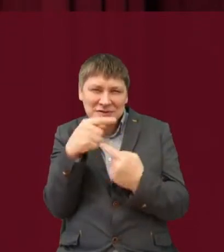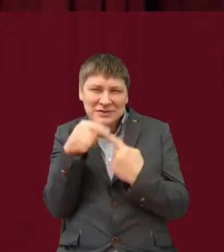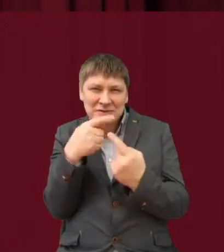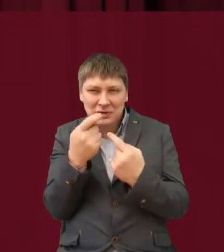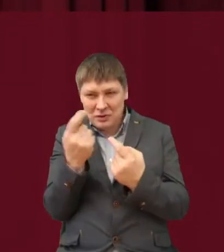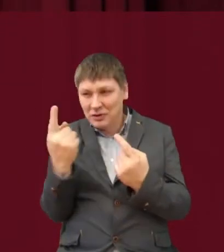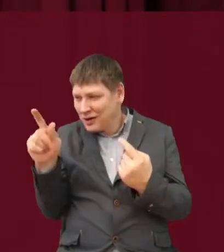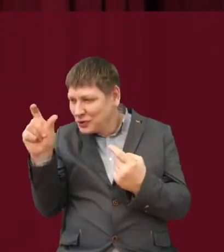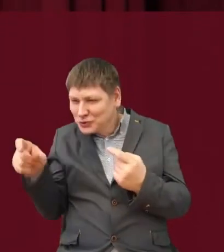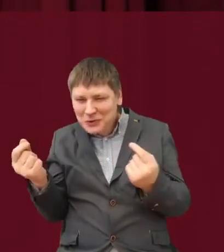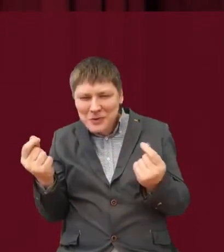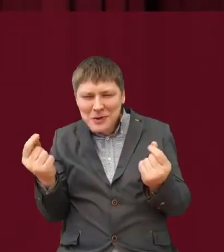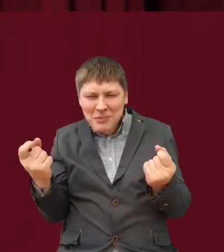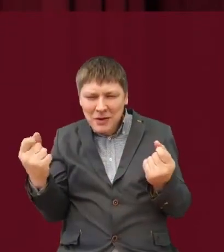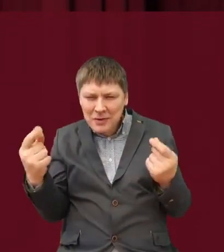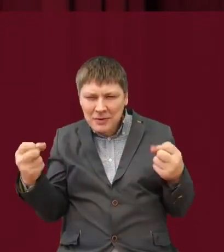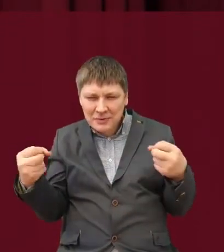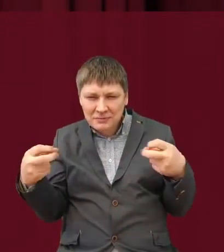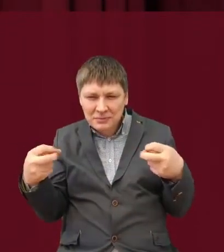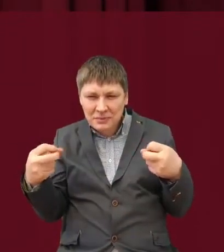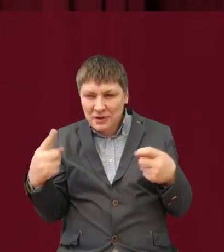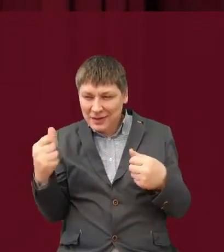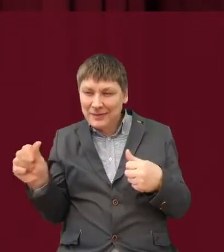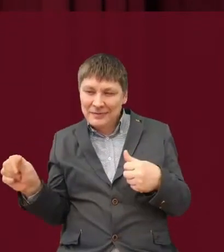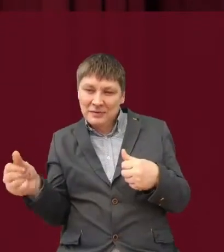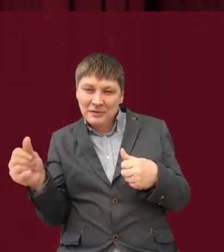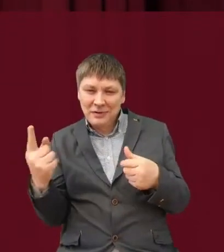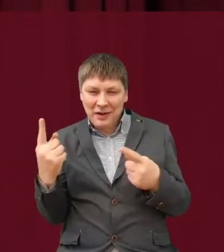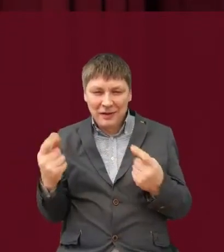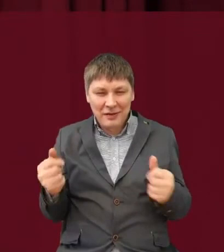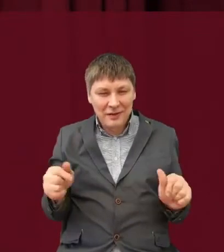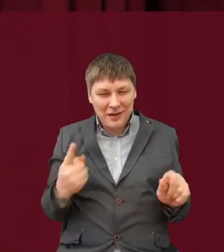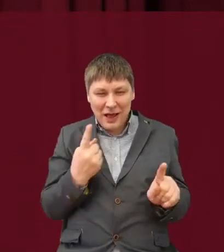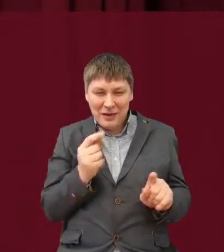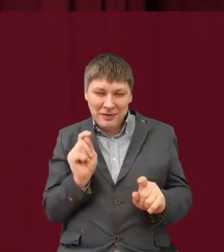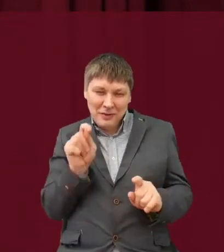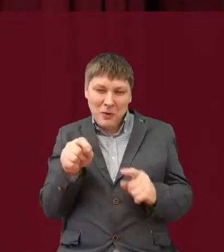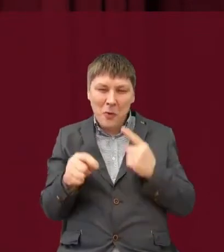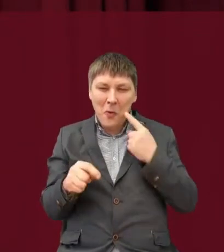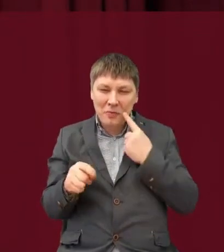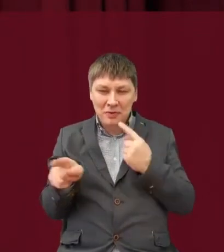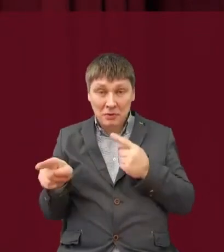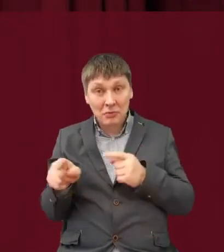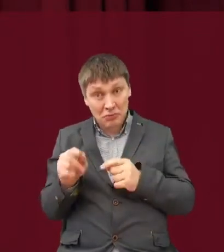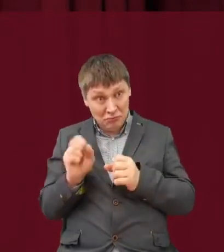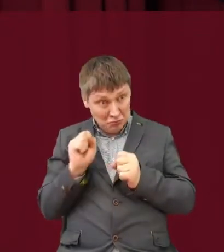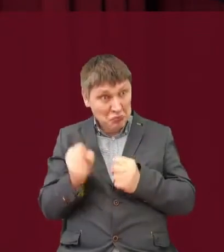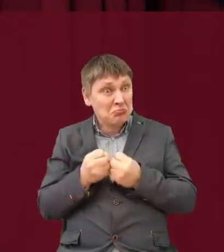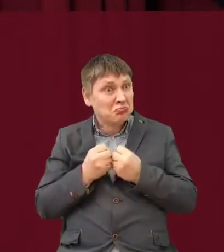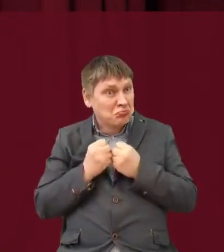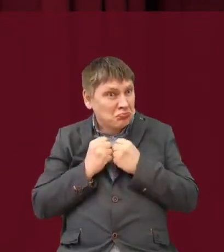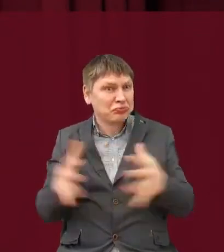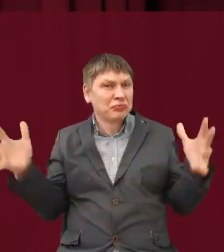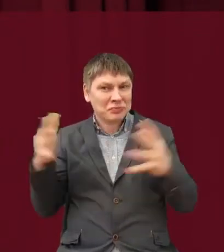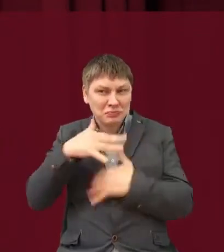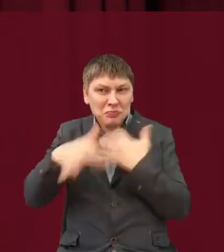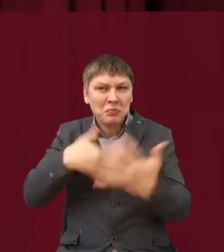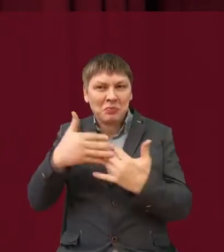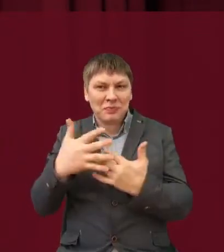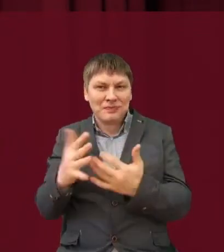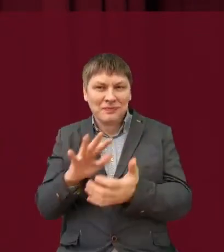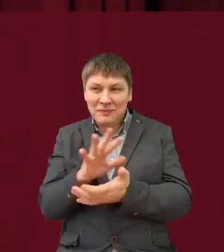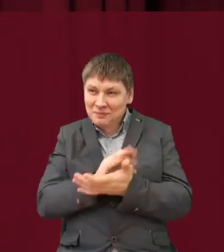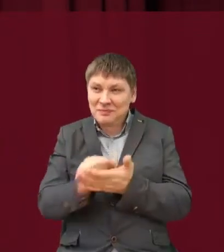с цепи других людей немножко Вот подколоть немножко гадость сказать немножко обидеть но Библия говорит что сеющий Ветер